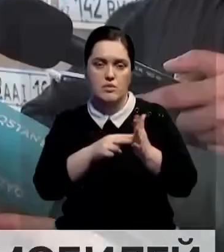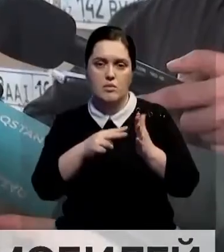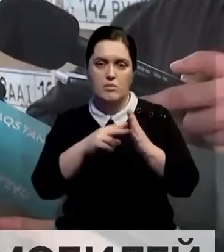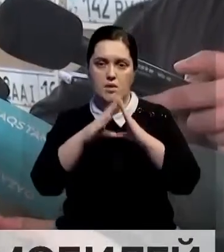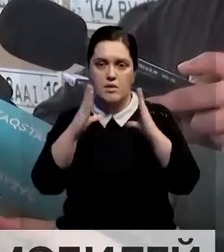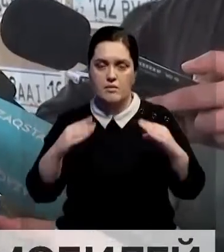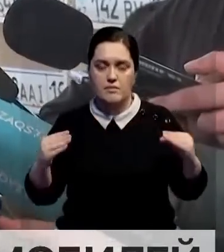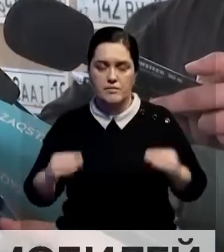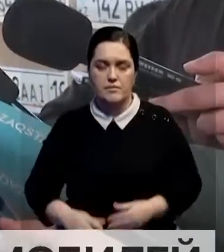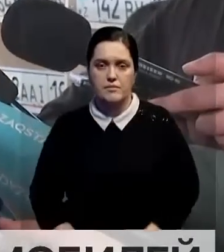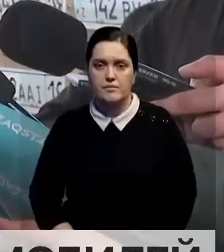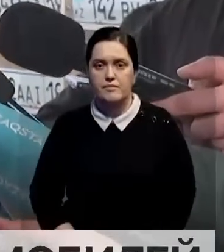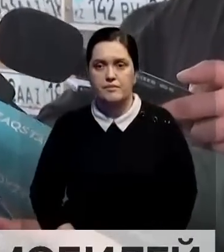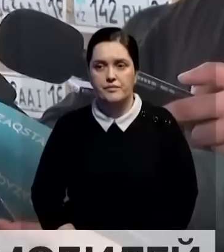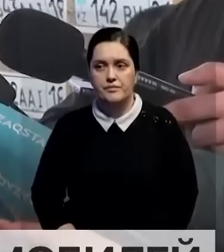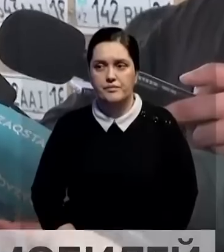самой машины.